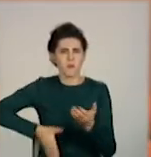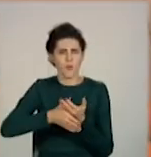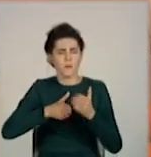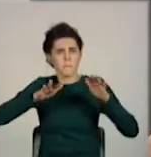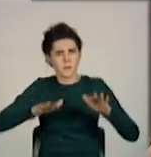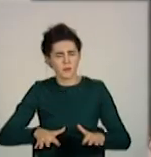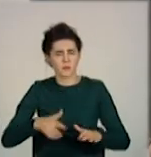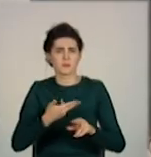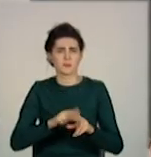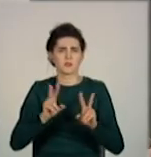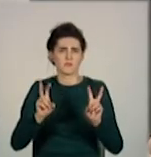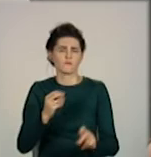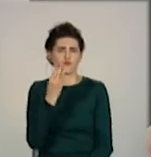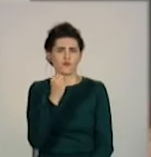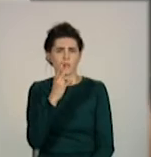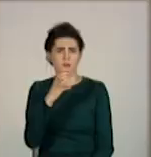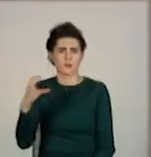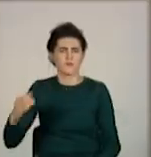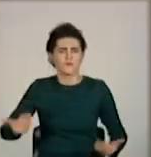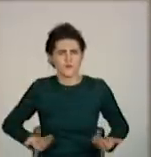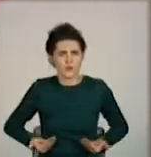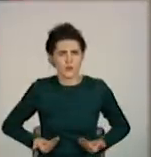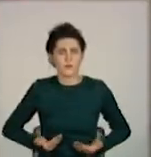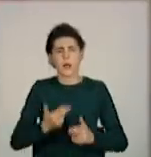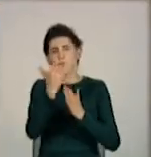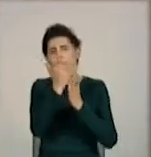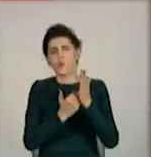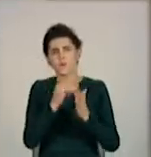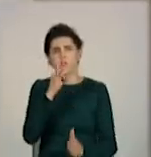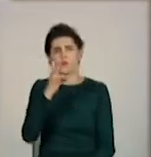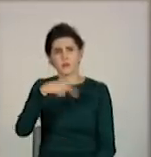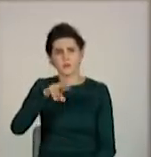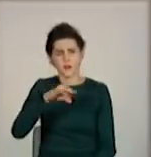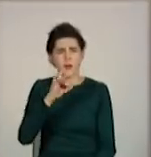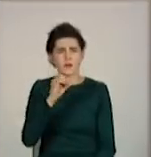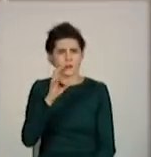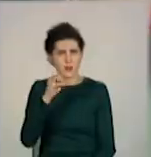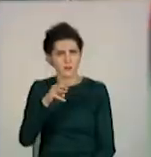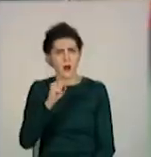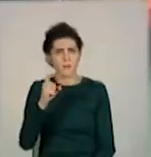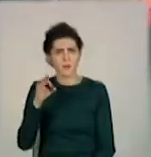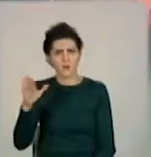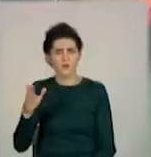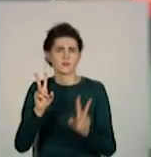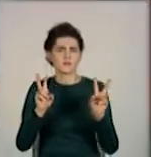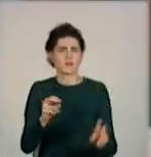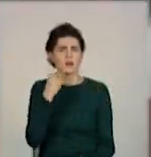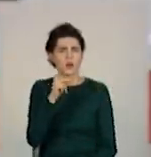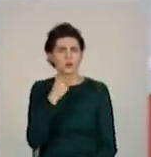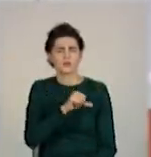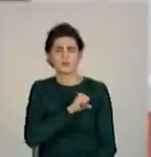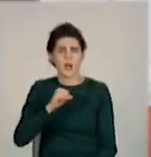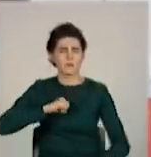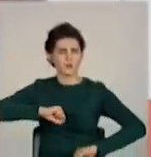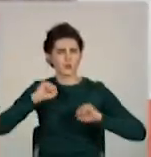місці. Від цього зростає шанс на виживання. Проєкт фонду Ріната Ахметова змінює якість надання екстреної і